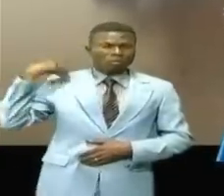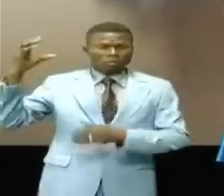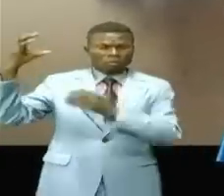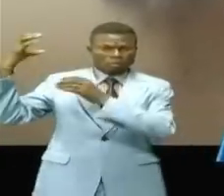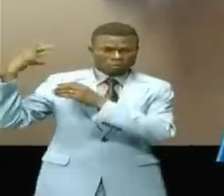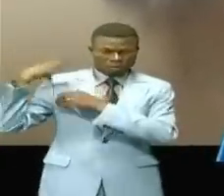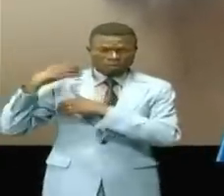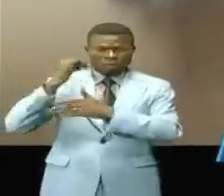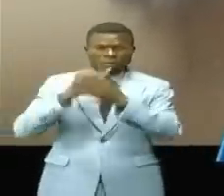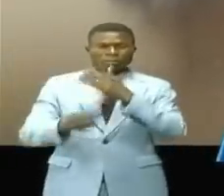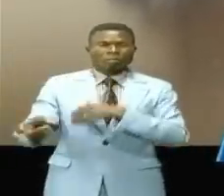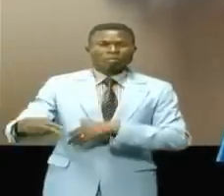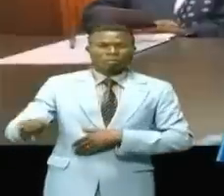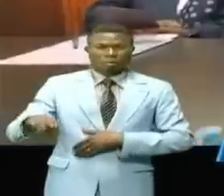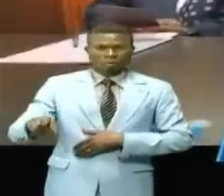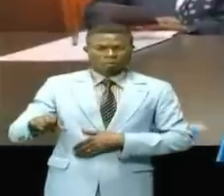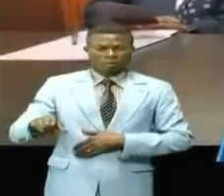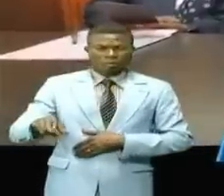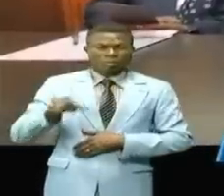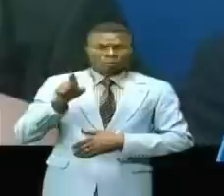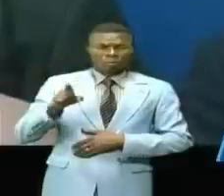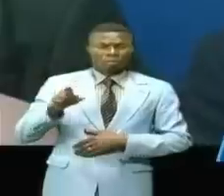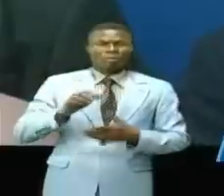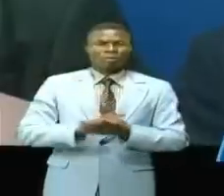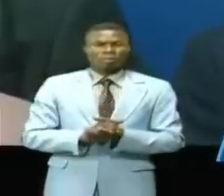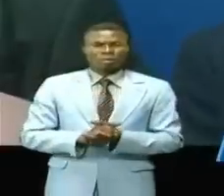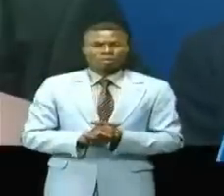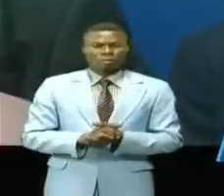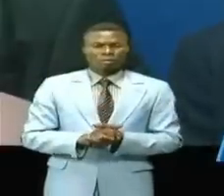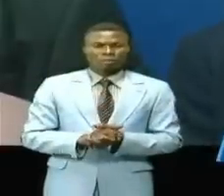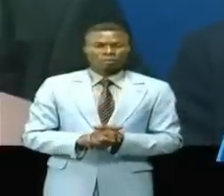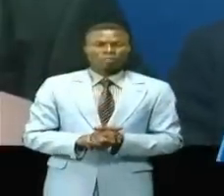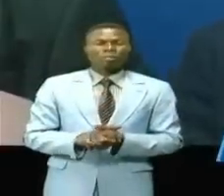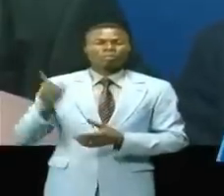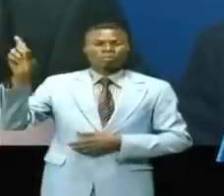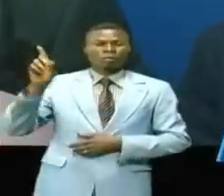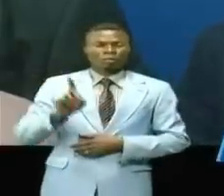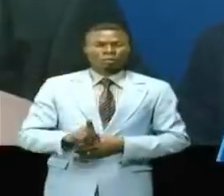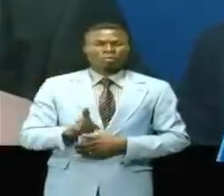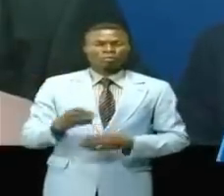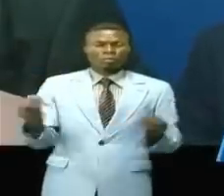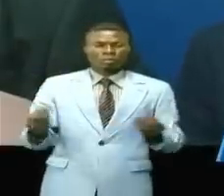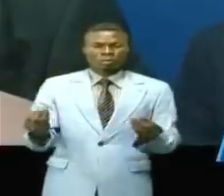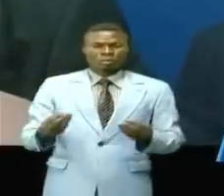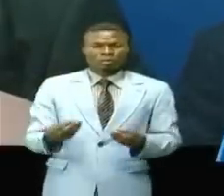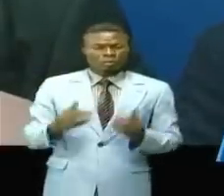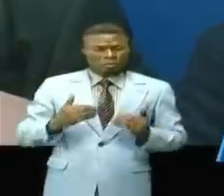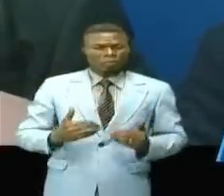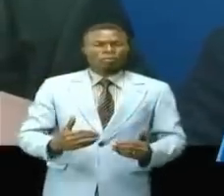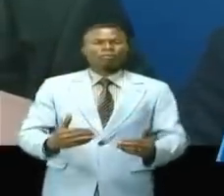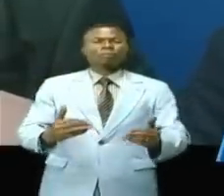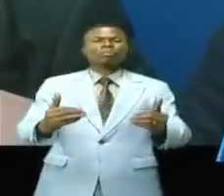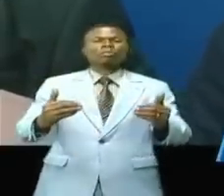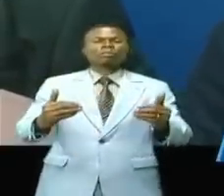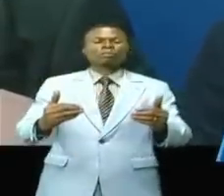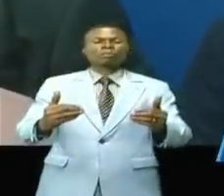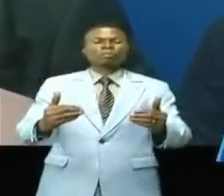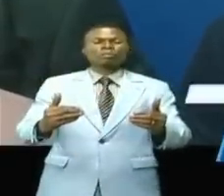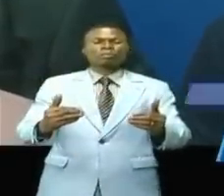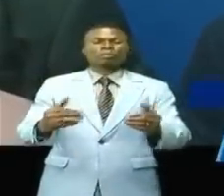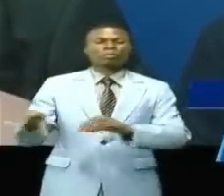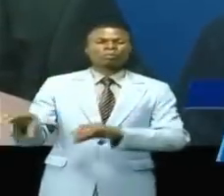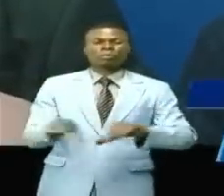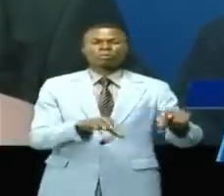de l'intégration régionale, Mboussa Nyamwisi. Il est venu pour la continuité de